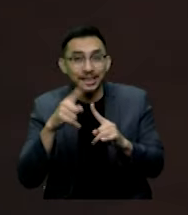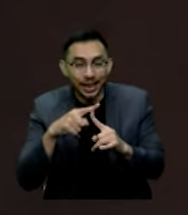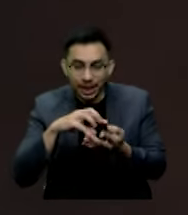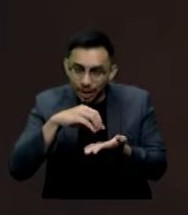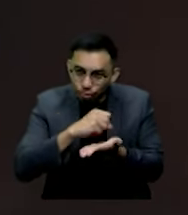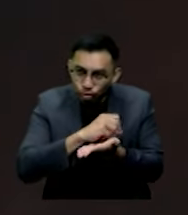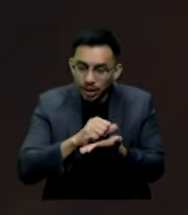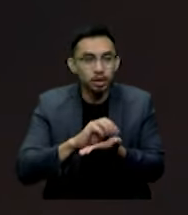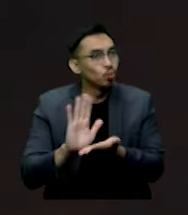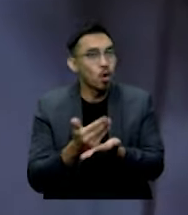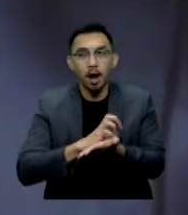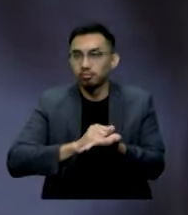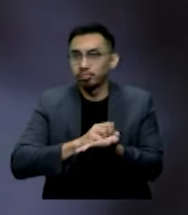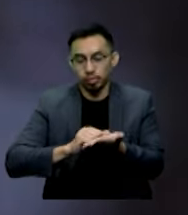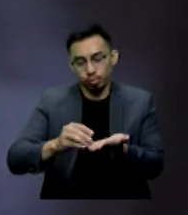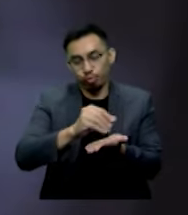dihaluskan.